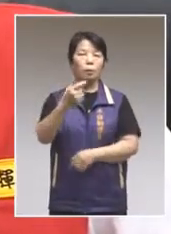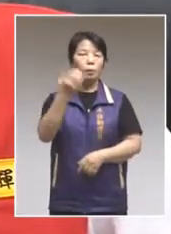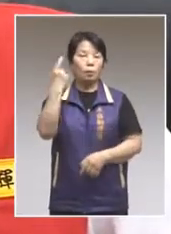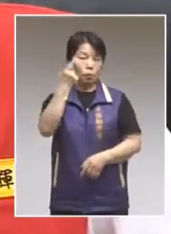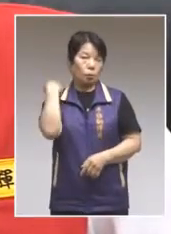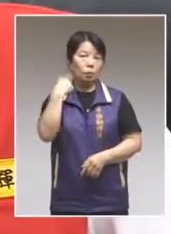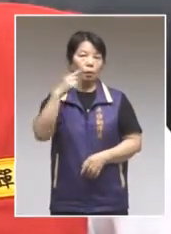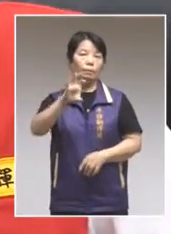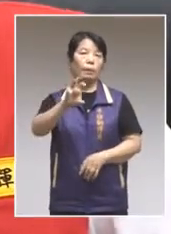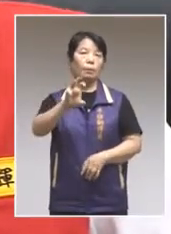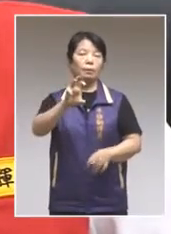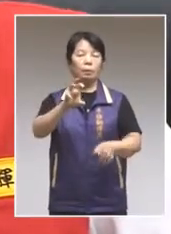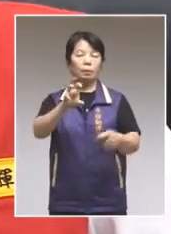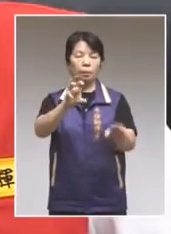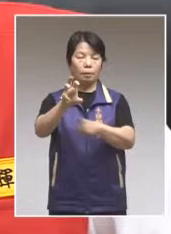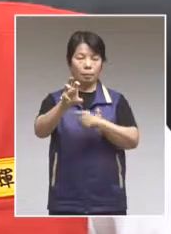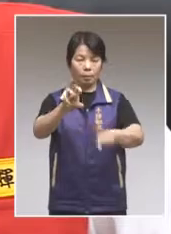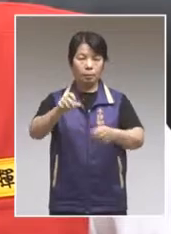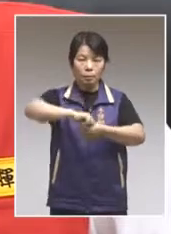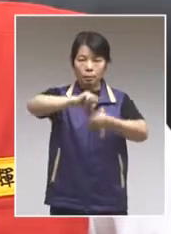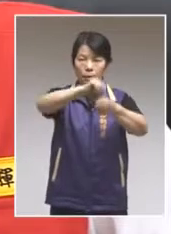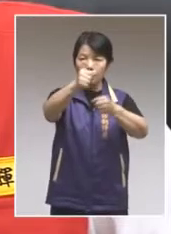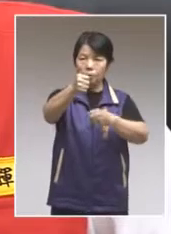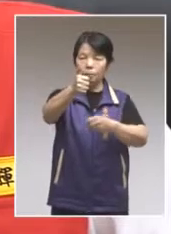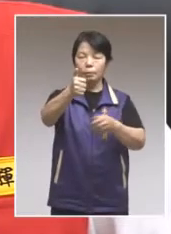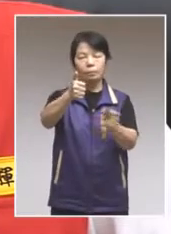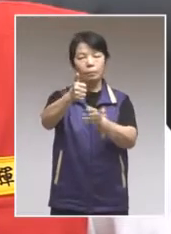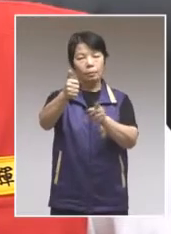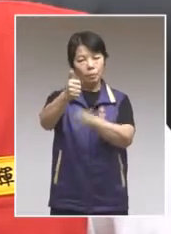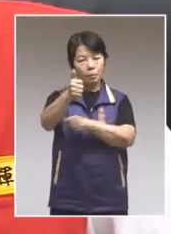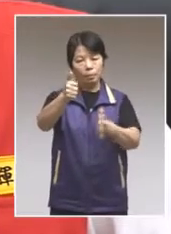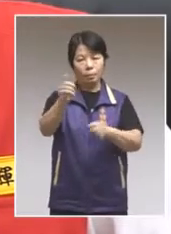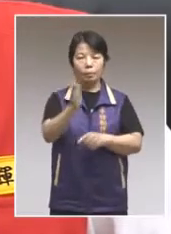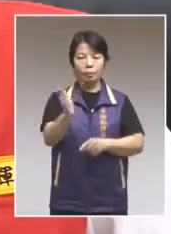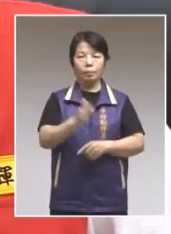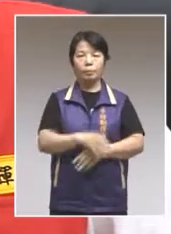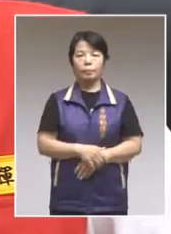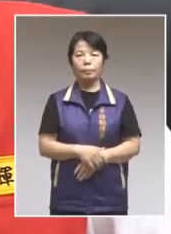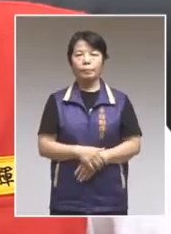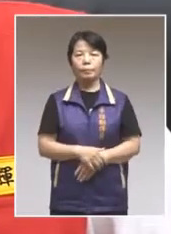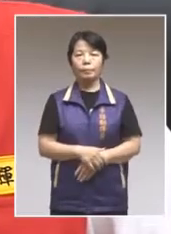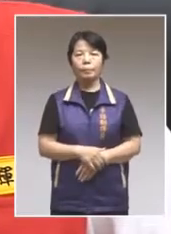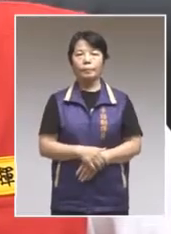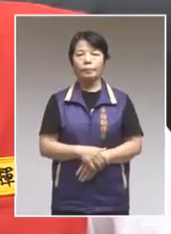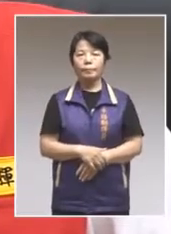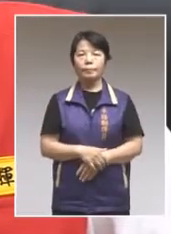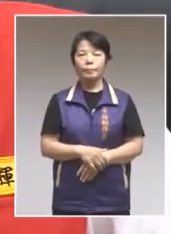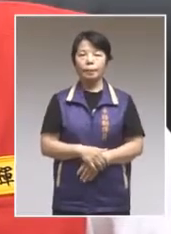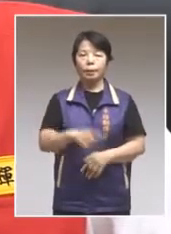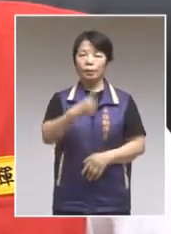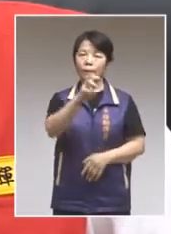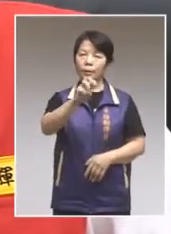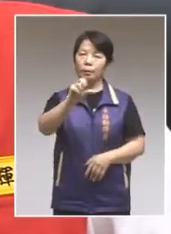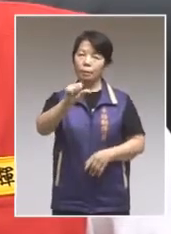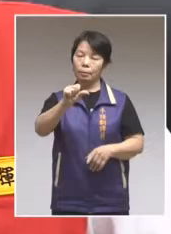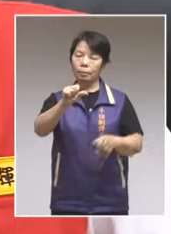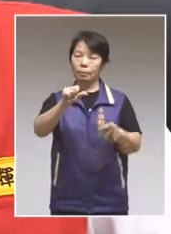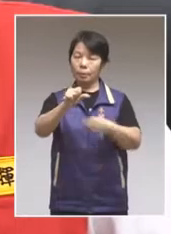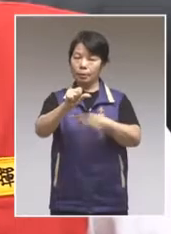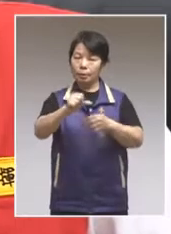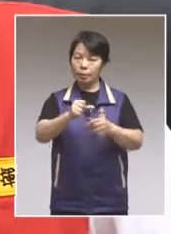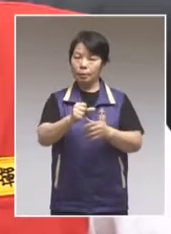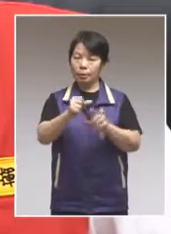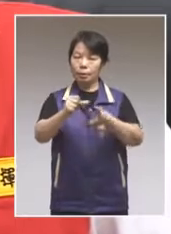了大概有50例左右，哦，51例左右，哦，那135例里面，其